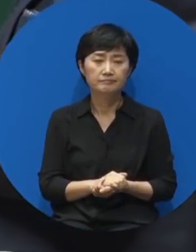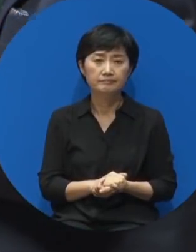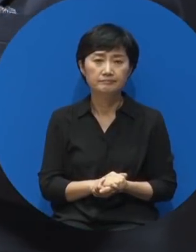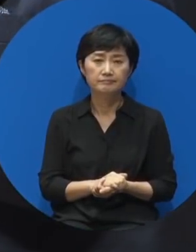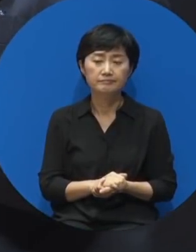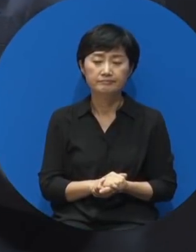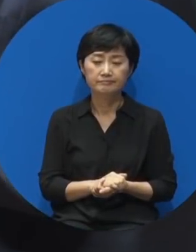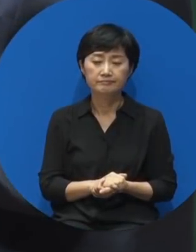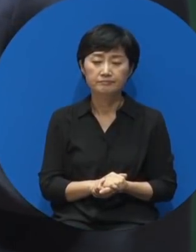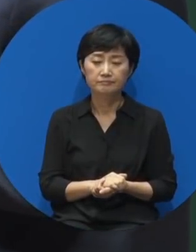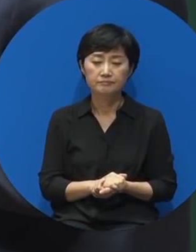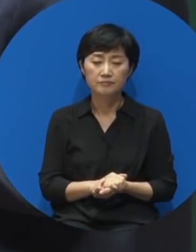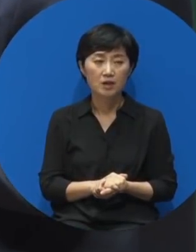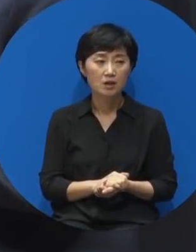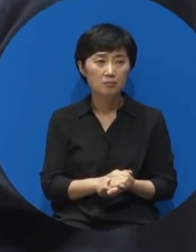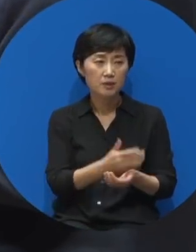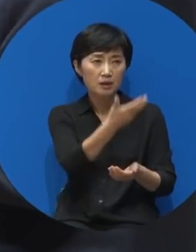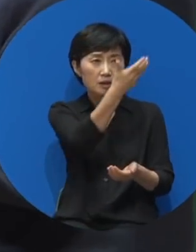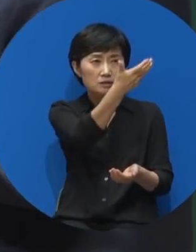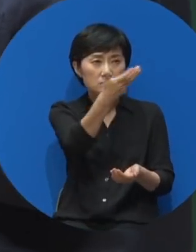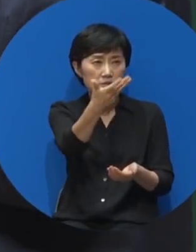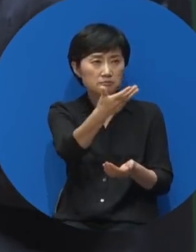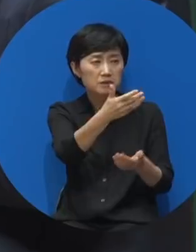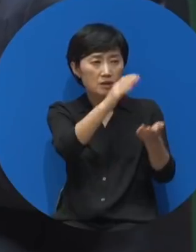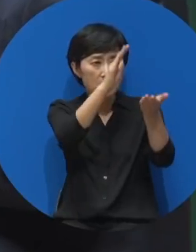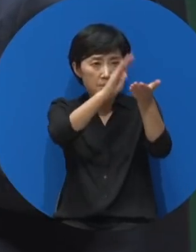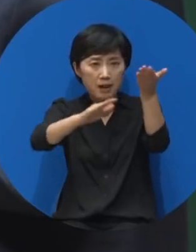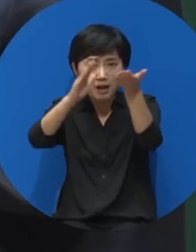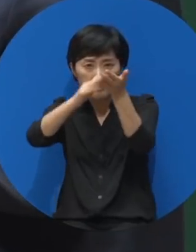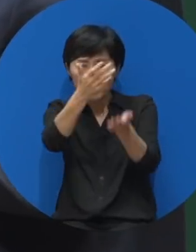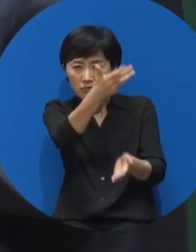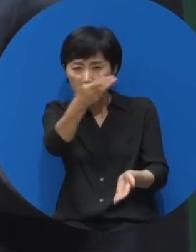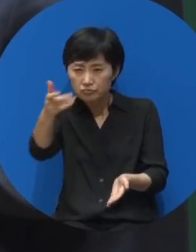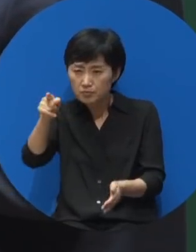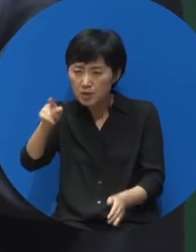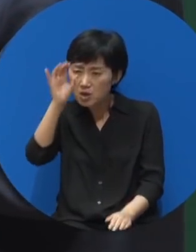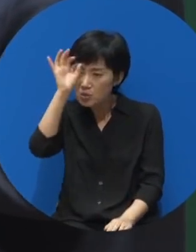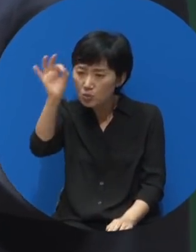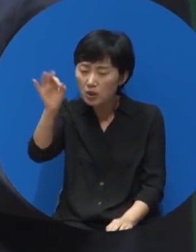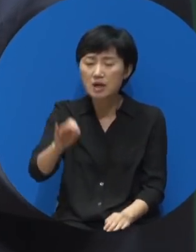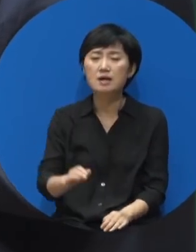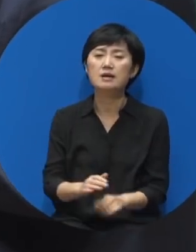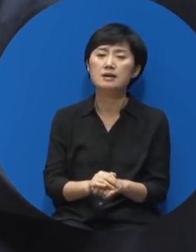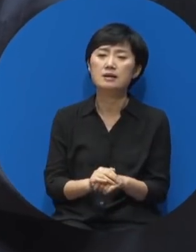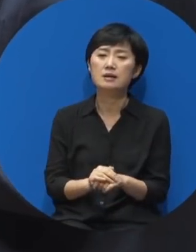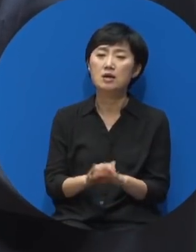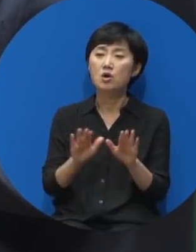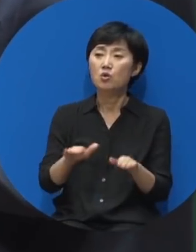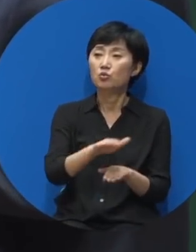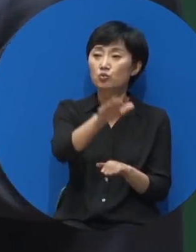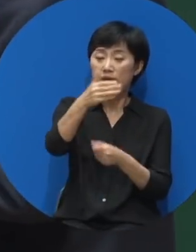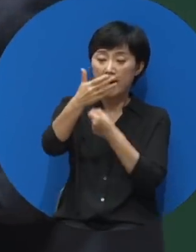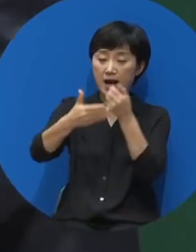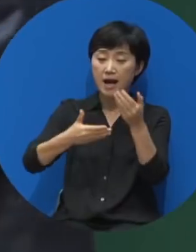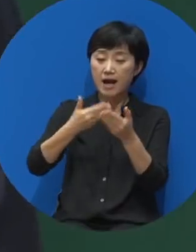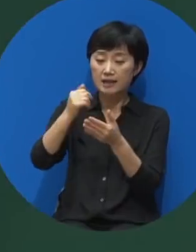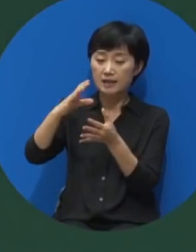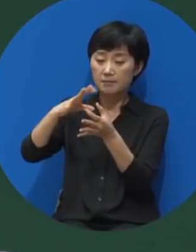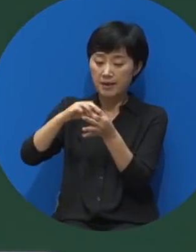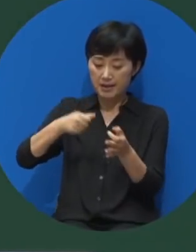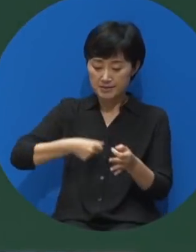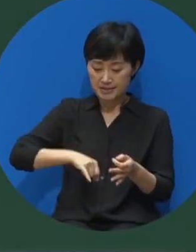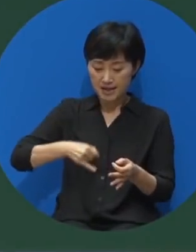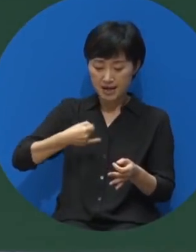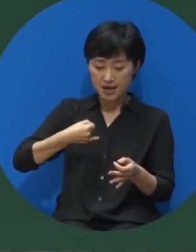然后其中今天传达到了本文撒母耳身上。 이걸 지금 뭘 말하는 거니까 하나님의 사람이 있어야 되는 현주소입니다.